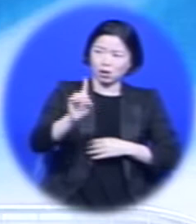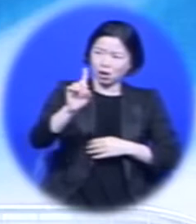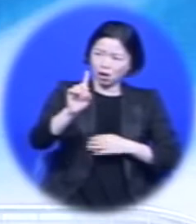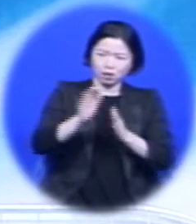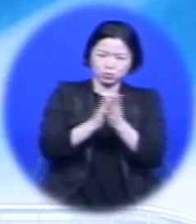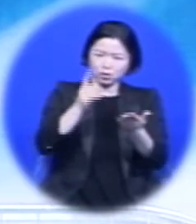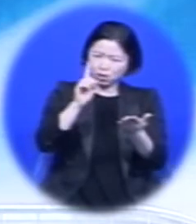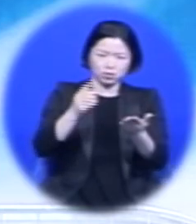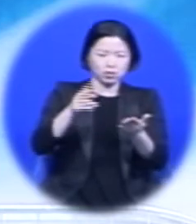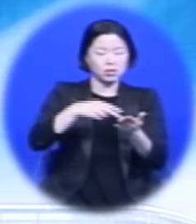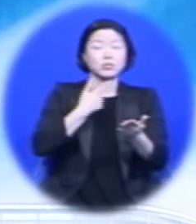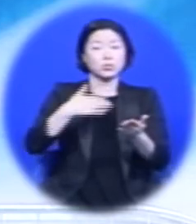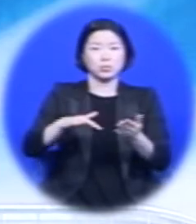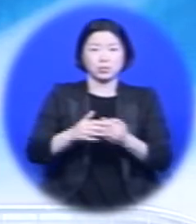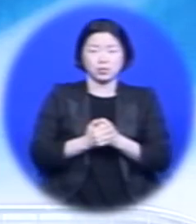없었다는 거예요.